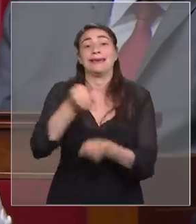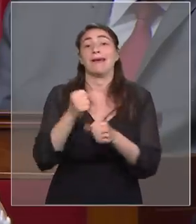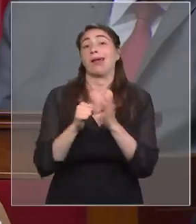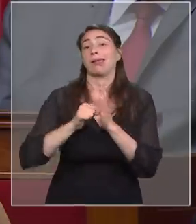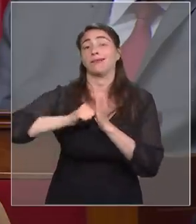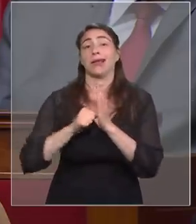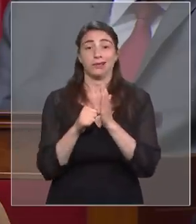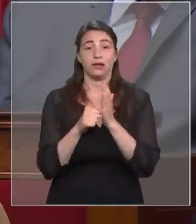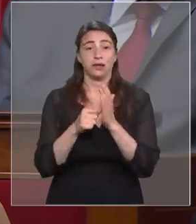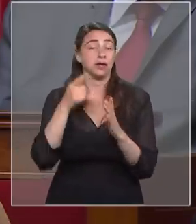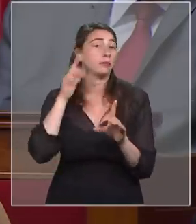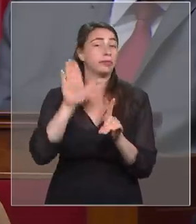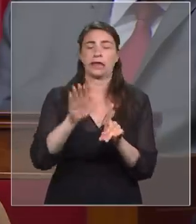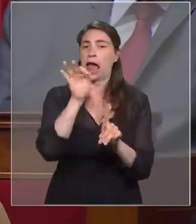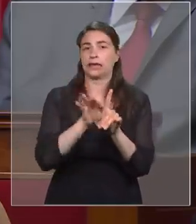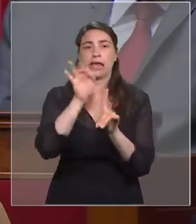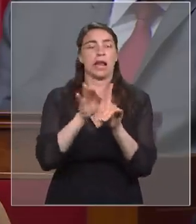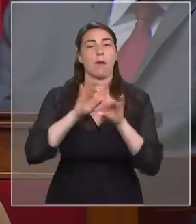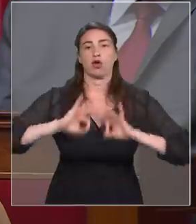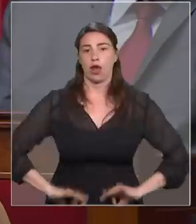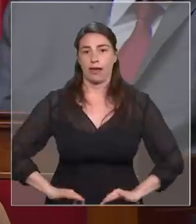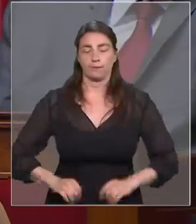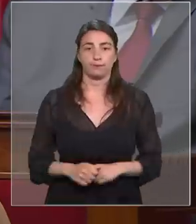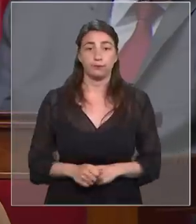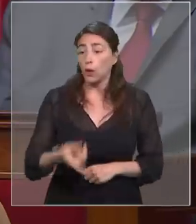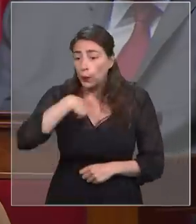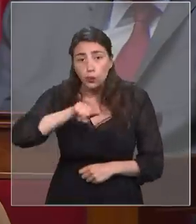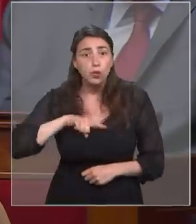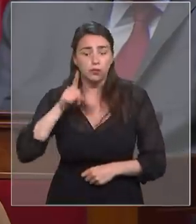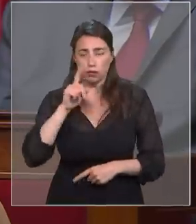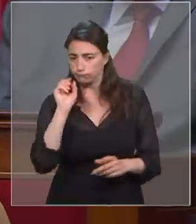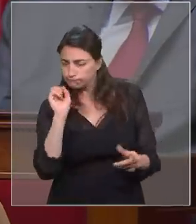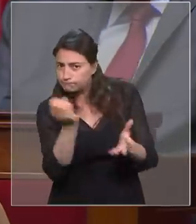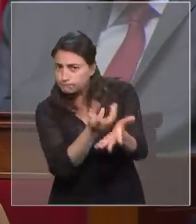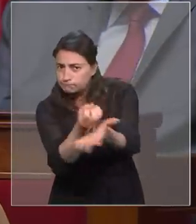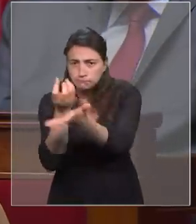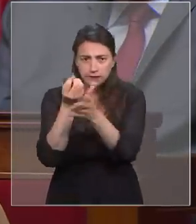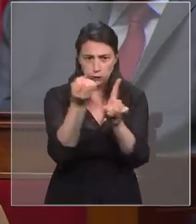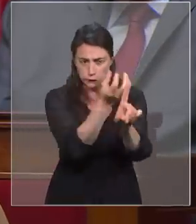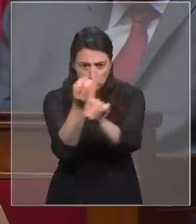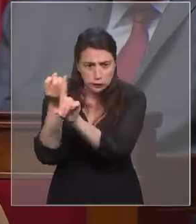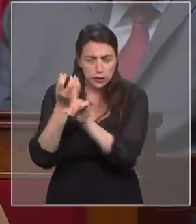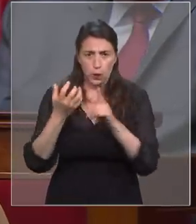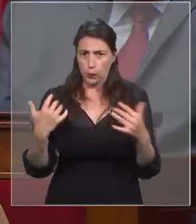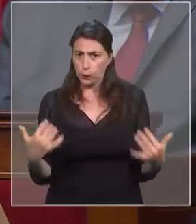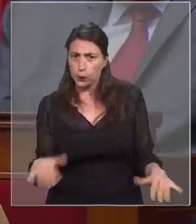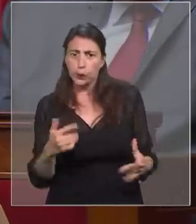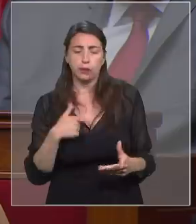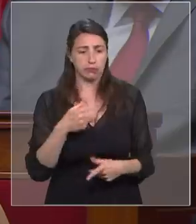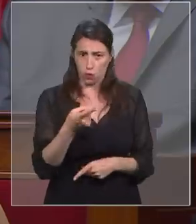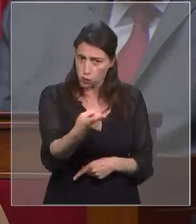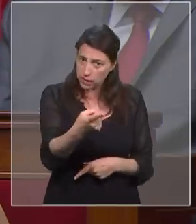tous, pour être à l'écoute, pour voir les signaux, pour leur permettre de parler, pour ne jamais prendre à la légère la douleur d'un